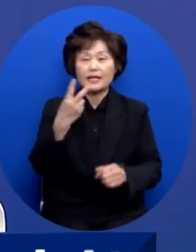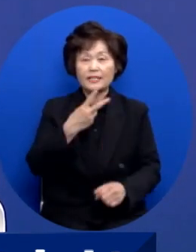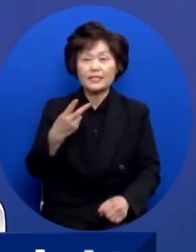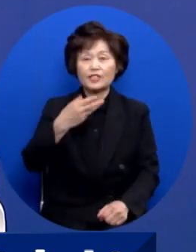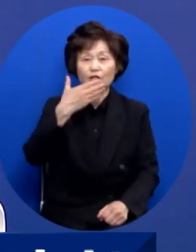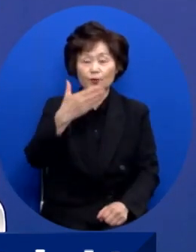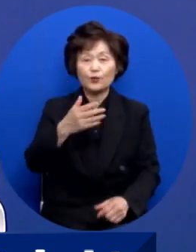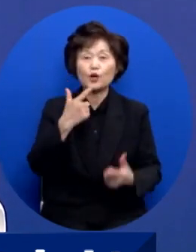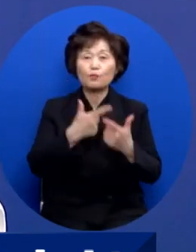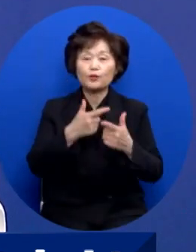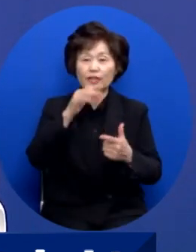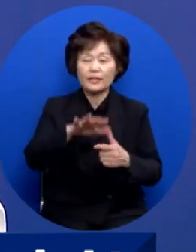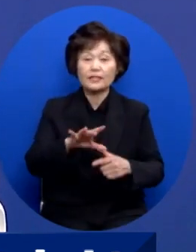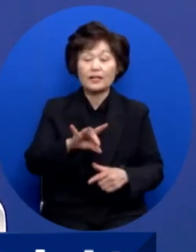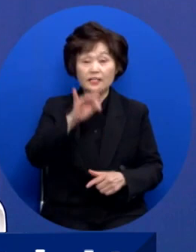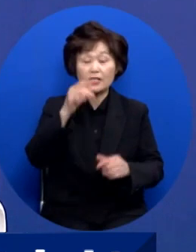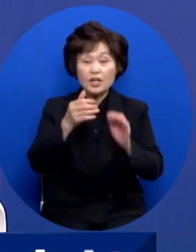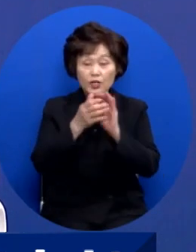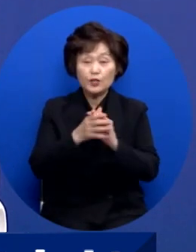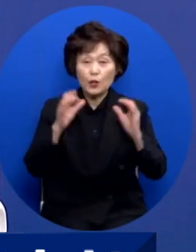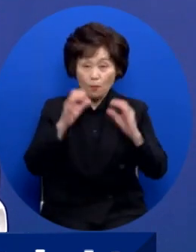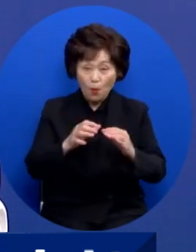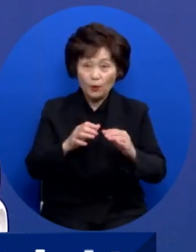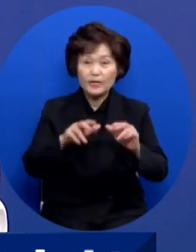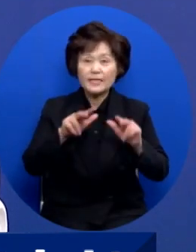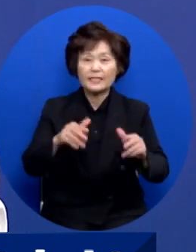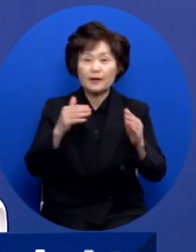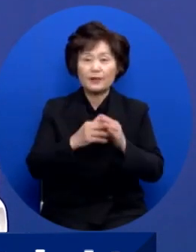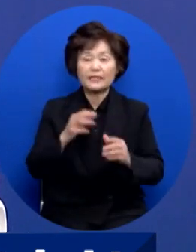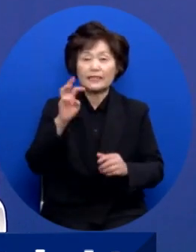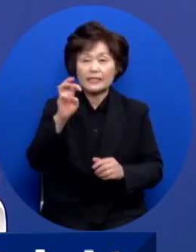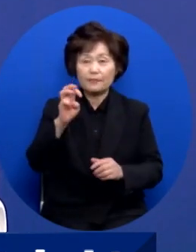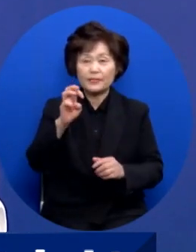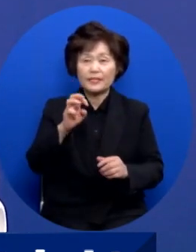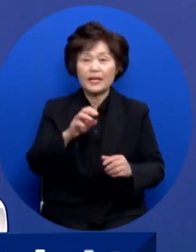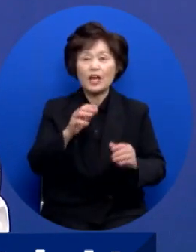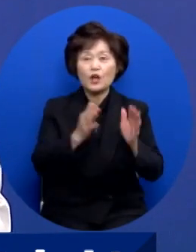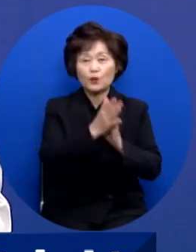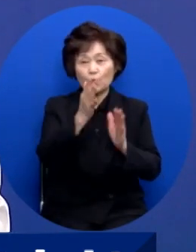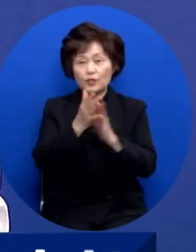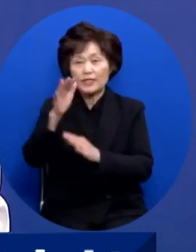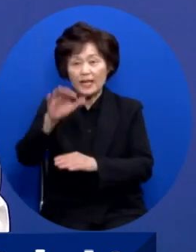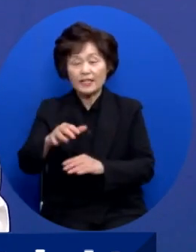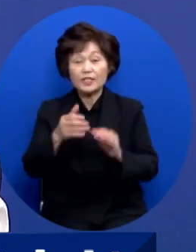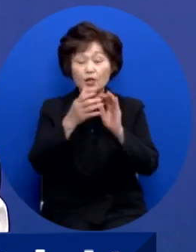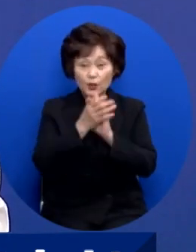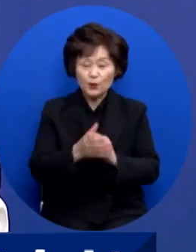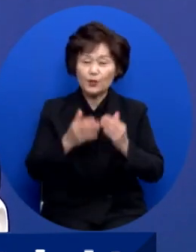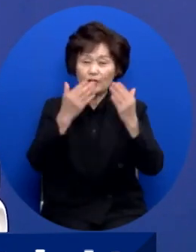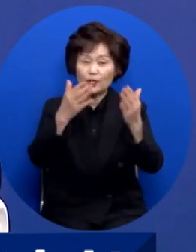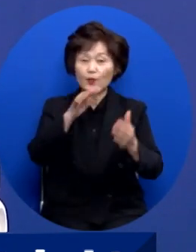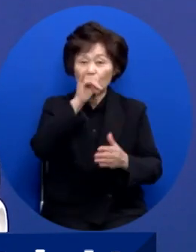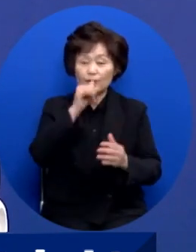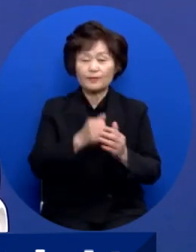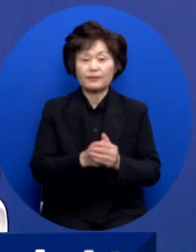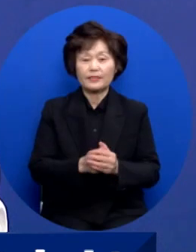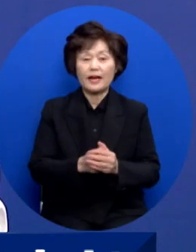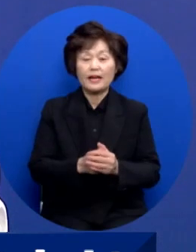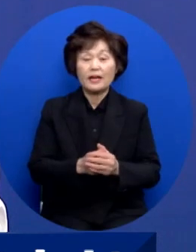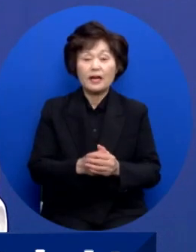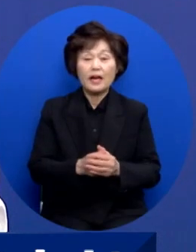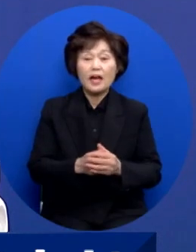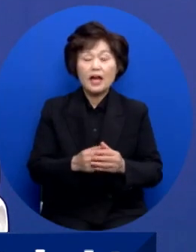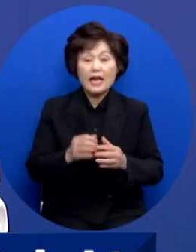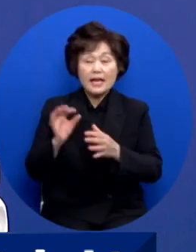시작한 마마클럽은 지금까지 전국 30개 도시에서 기도 모임 운동을 펼치고 있는데요. 재작년 10월 발대식을